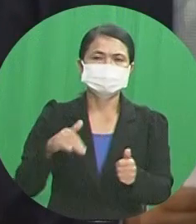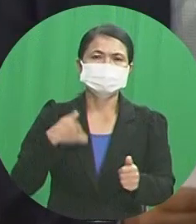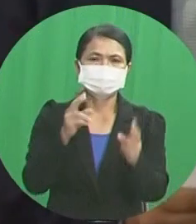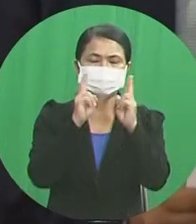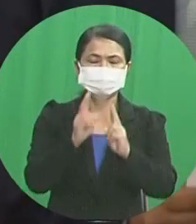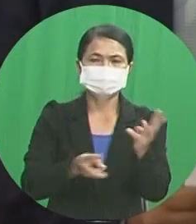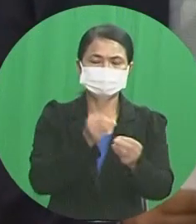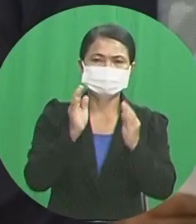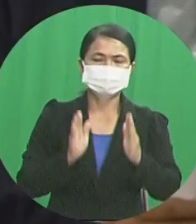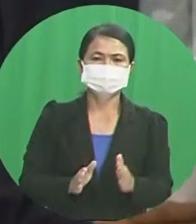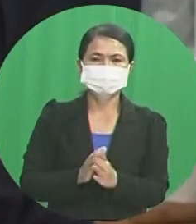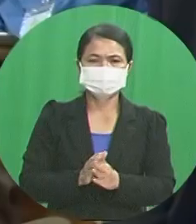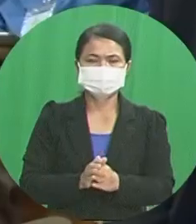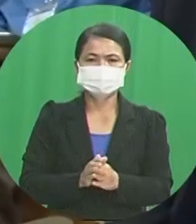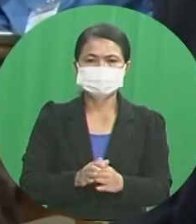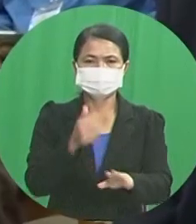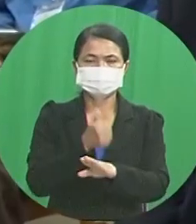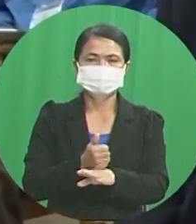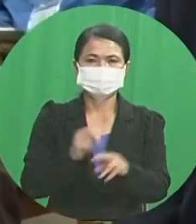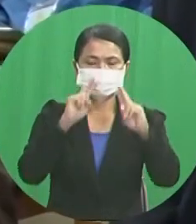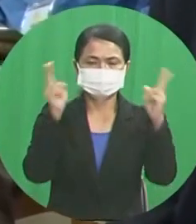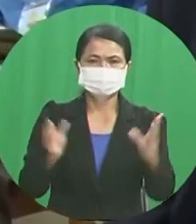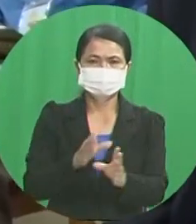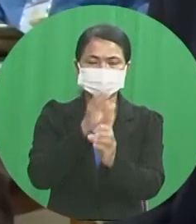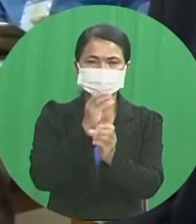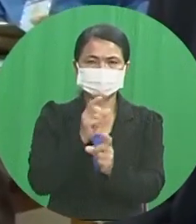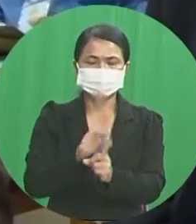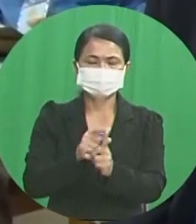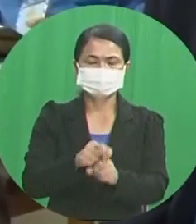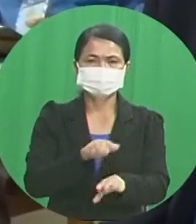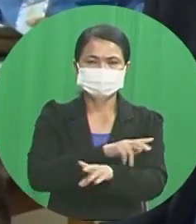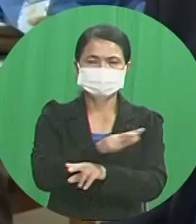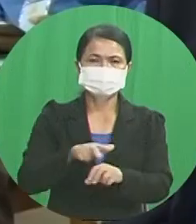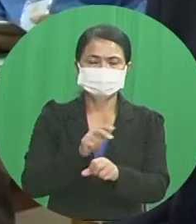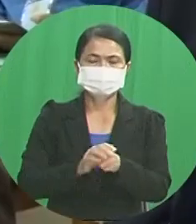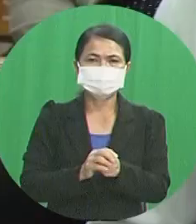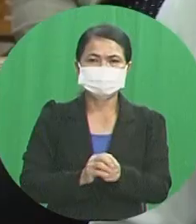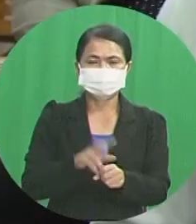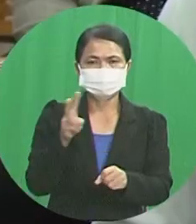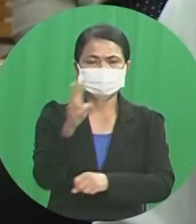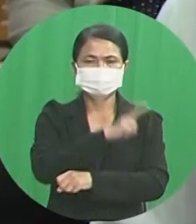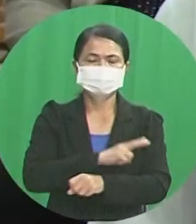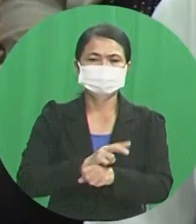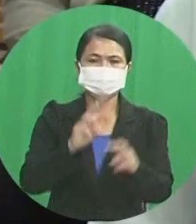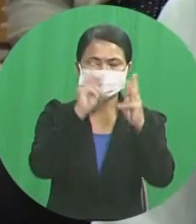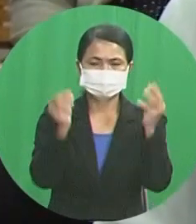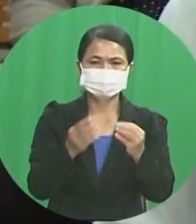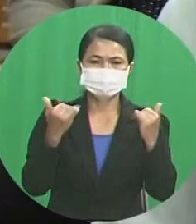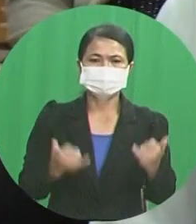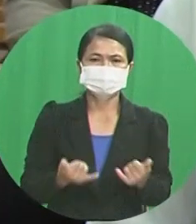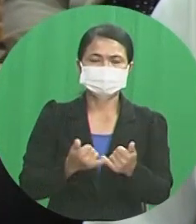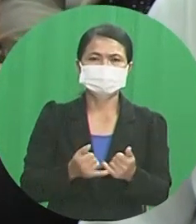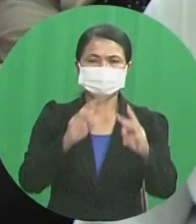អមនាយករដ្ឋមន្ត្រីនិងជាប្រធានអង្គភាពអ្នកនាំពាក្យរាជរដ្ឋាភិបាលសម្រាប់ពេល2ថ្ងៃនៃសិក្ខាសាលានេះ